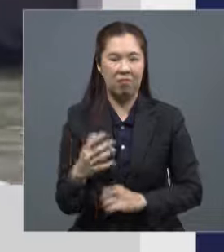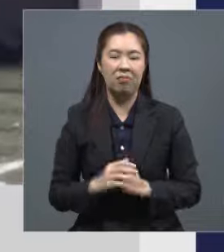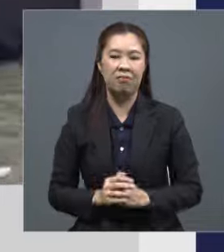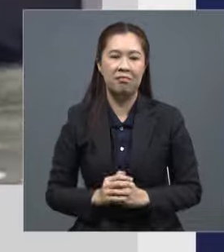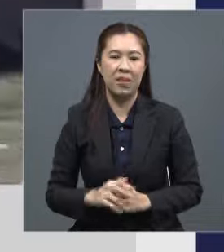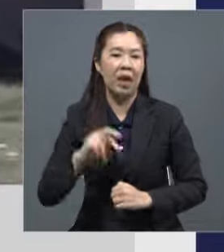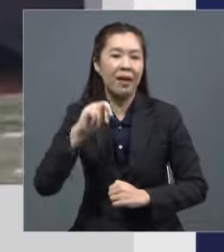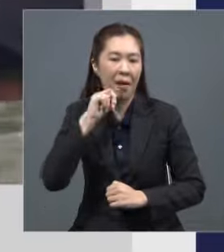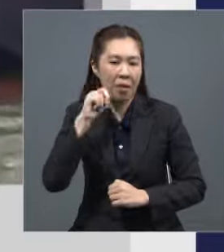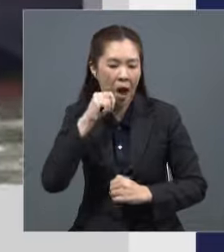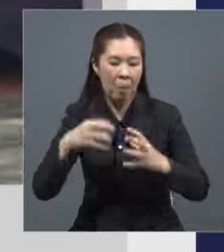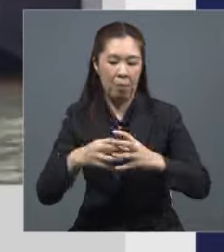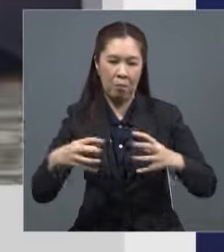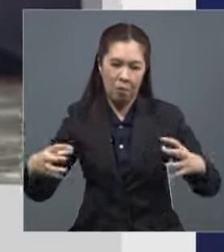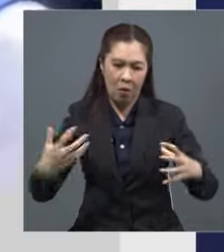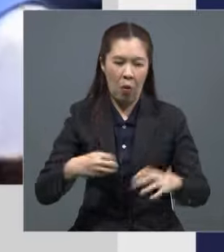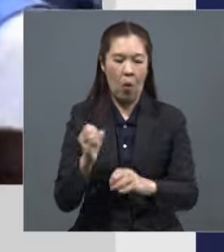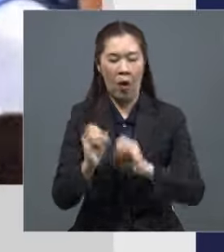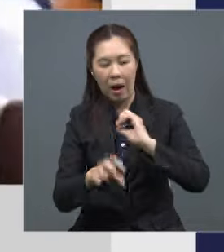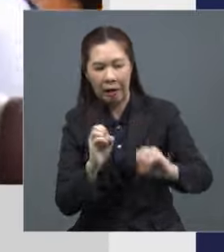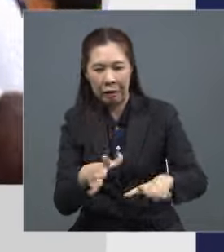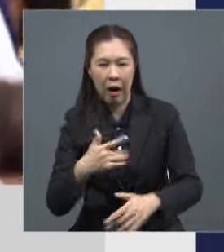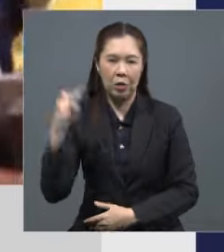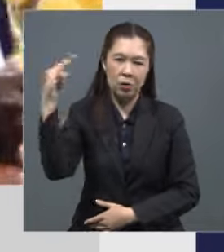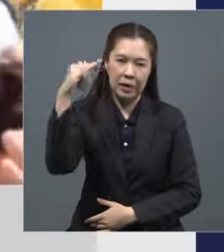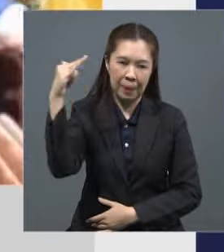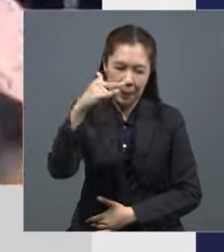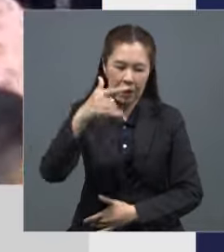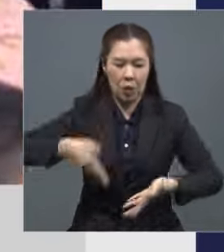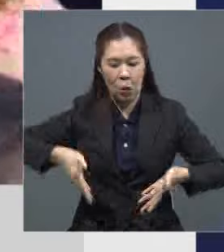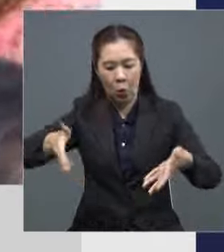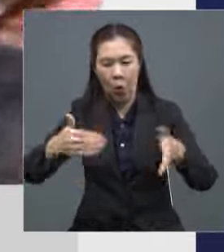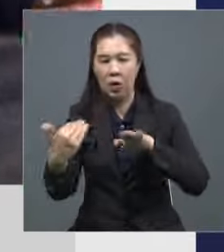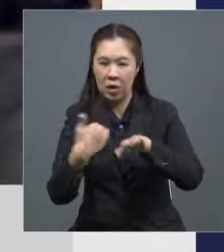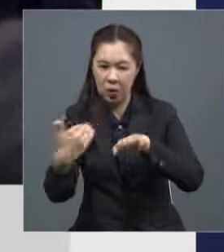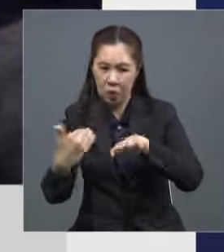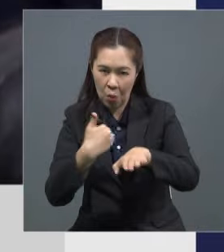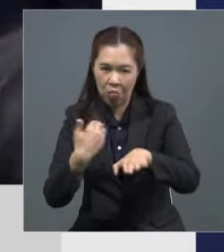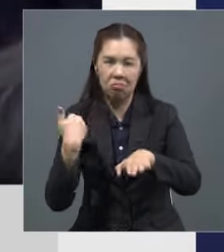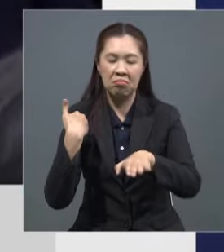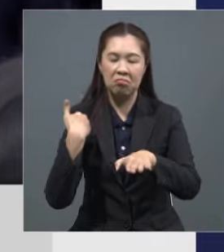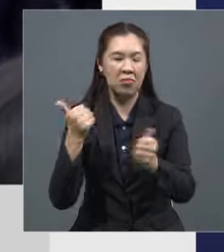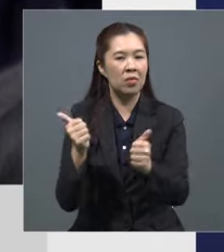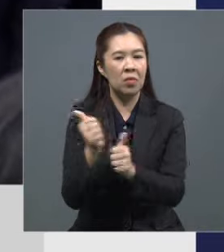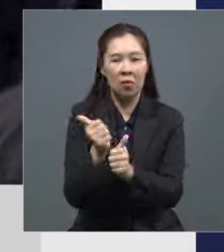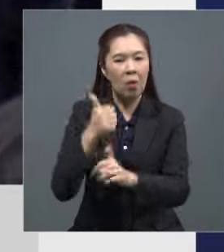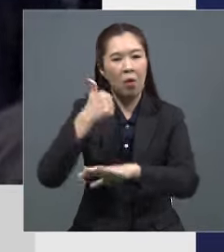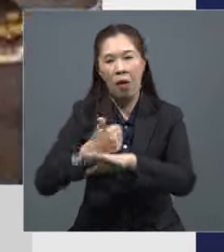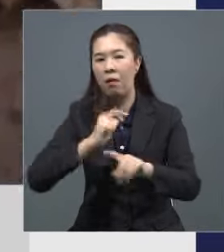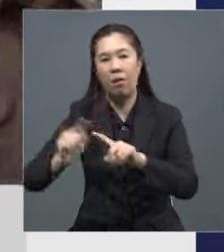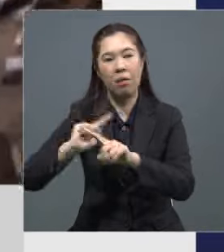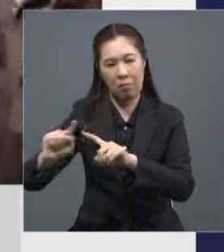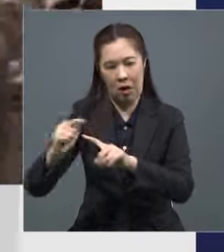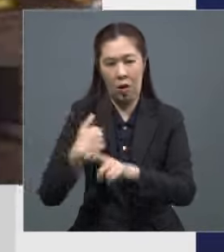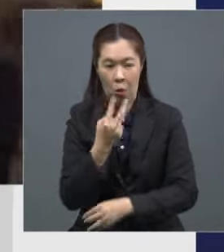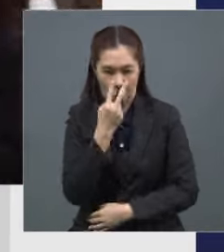ของน้ำประปาเรื่องขยะเรื่องสนามบินเรื่องถนนเรื่องมาเฟียเรื่องความมั่นคงความปลอดภัยหลายๆอย่างเนี่ยเพราะฉะนั้นต้อง